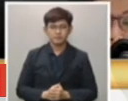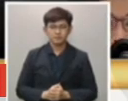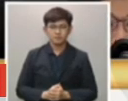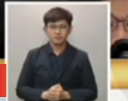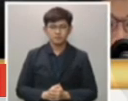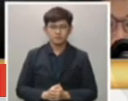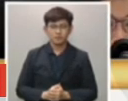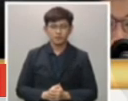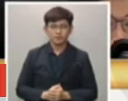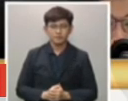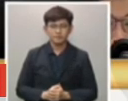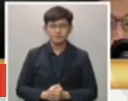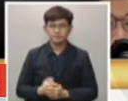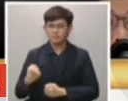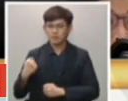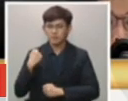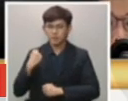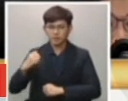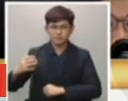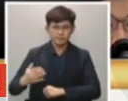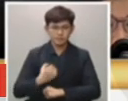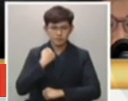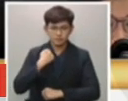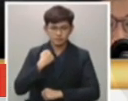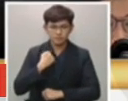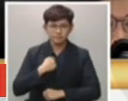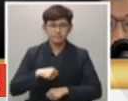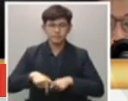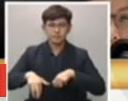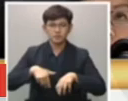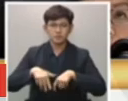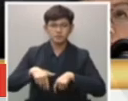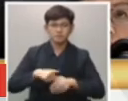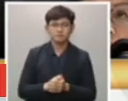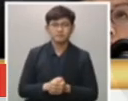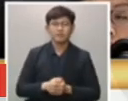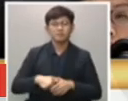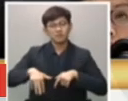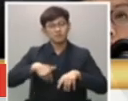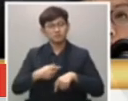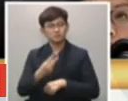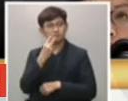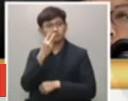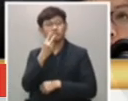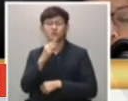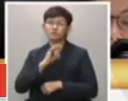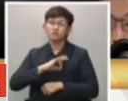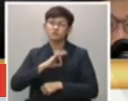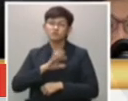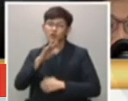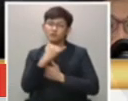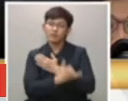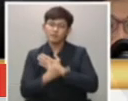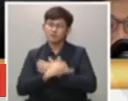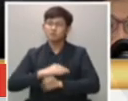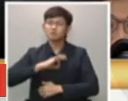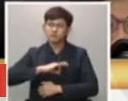ววันนั้นท่านยึดอำนาจจากรัฐบาลพลเรือนเนี่ยภาพลักษณ์ของท่านในสายตาคนไทยทั้งประเทศในสายตาต่างประเทศทั่วโล